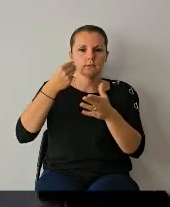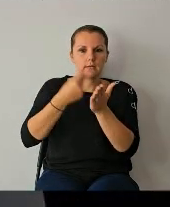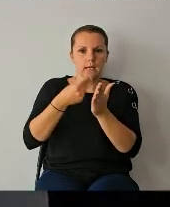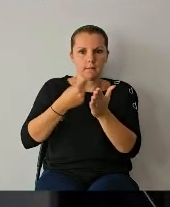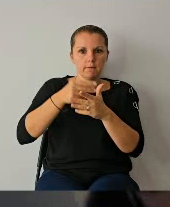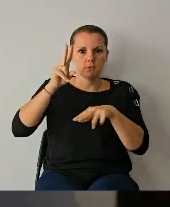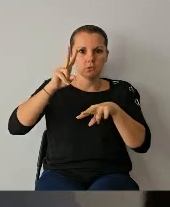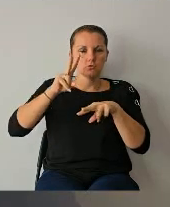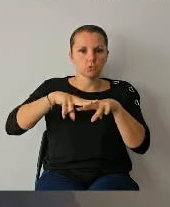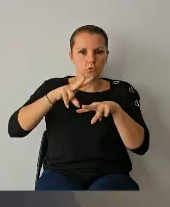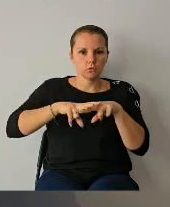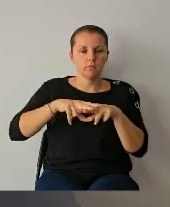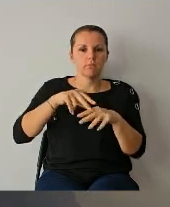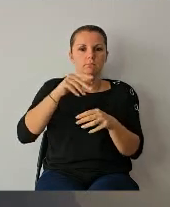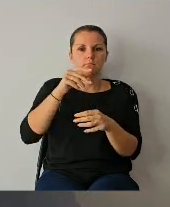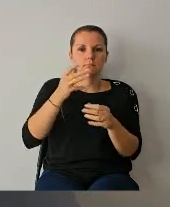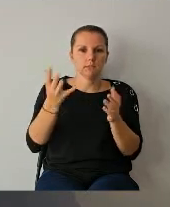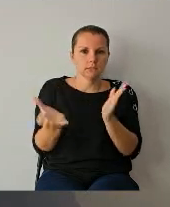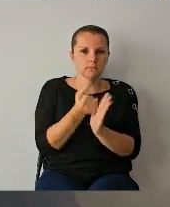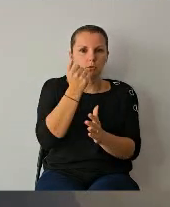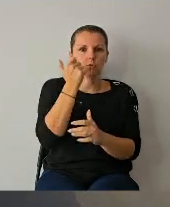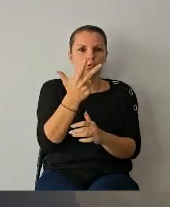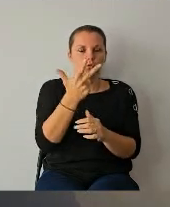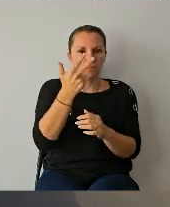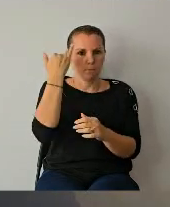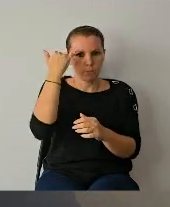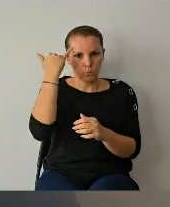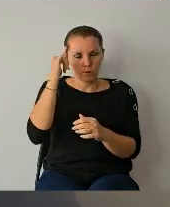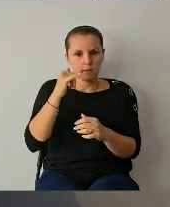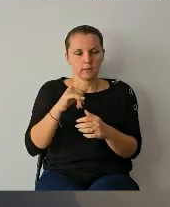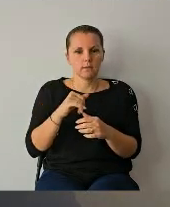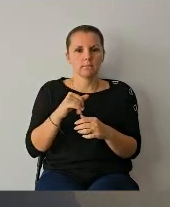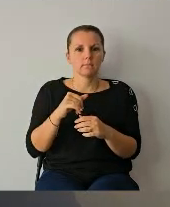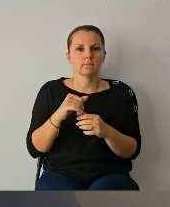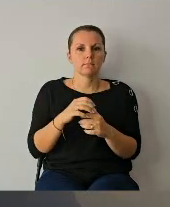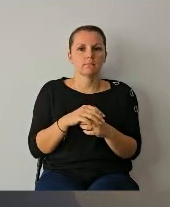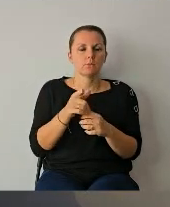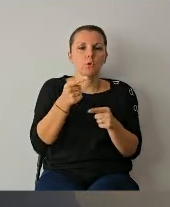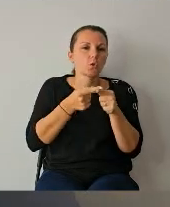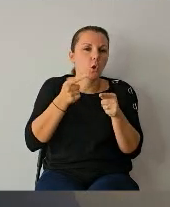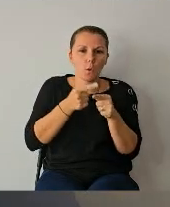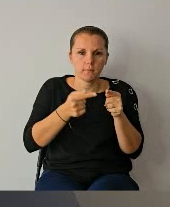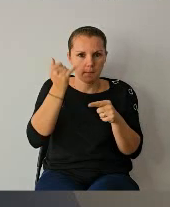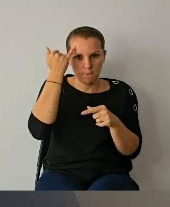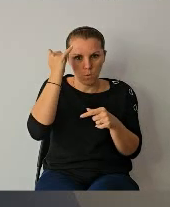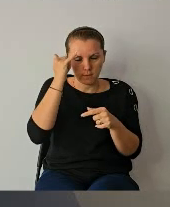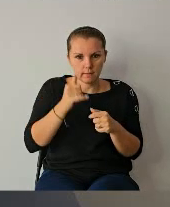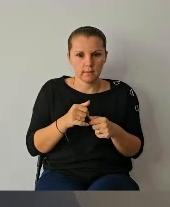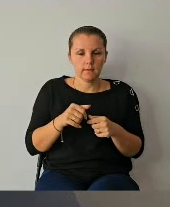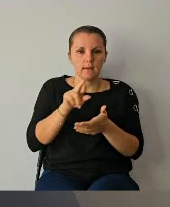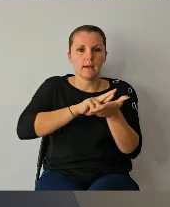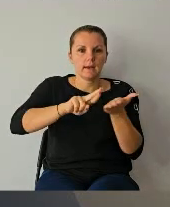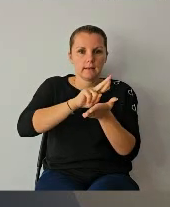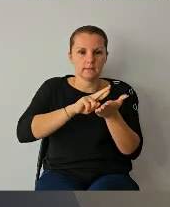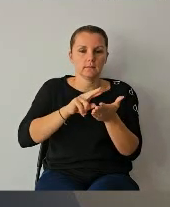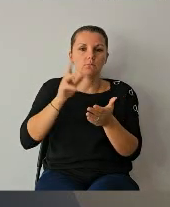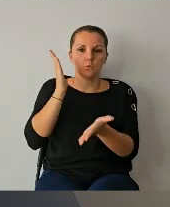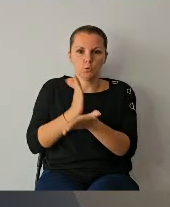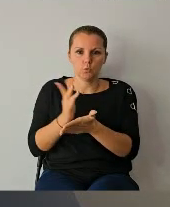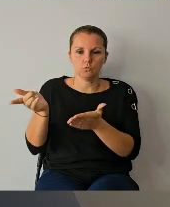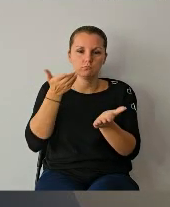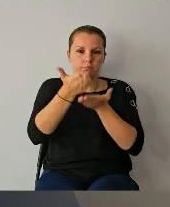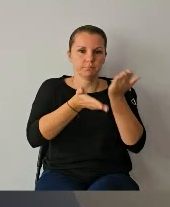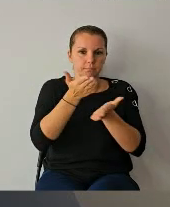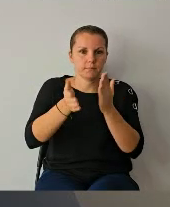w trzech oświadczeniach radnych, polegające na wystąpieniu drobnych błędów merytorycznych. Radni złożyli stosowne wyjaśnienia